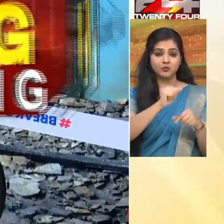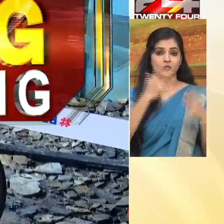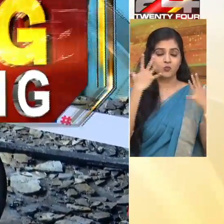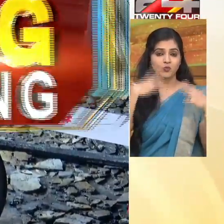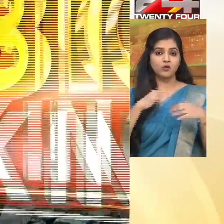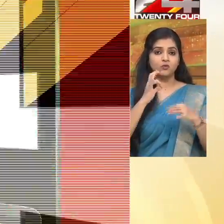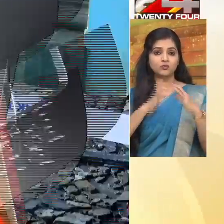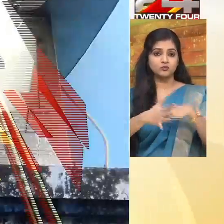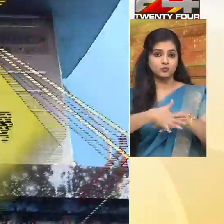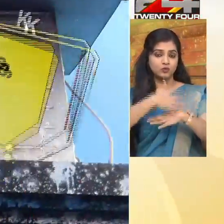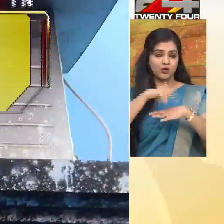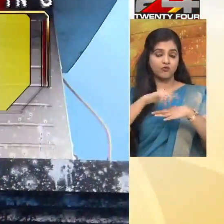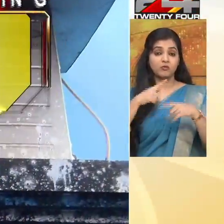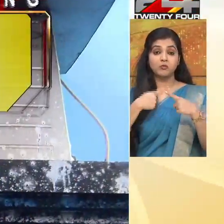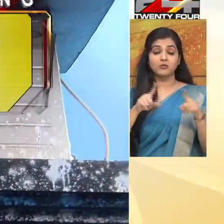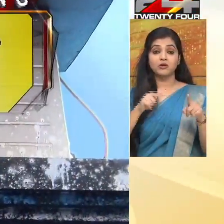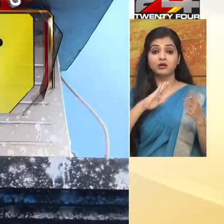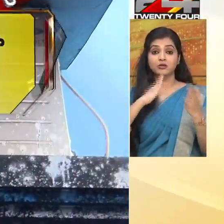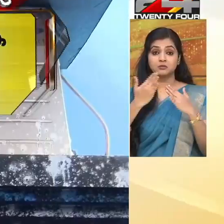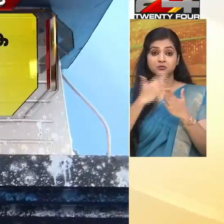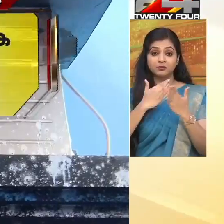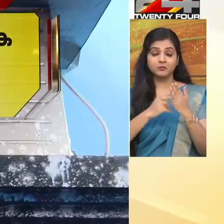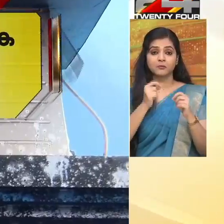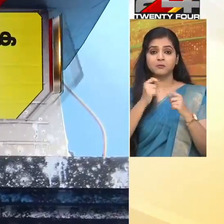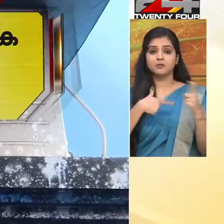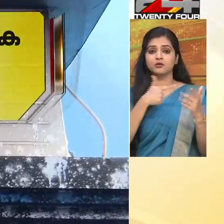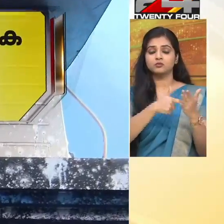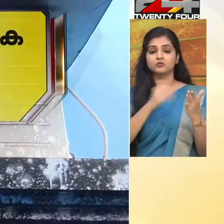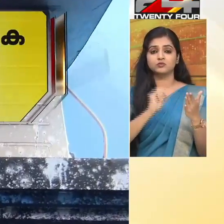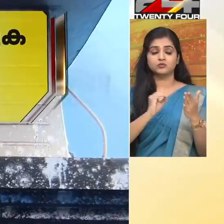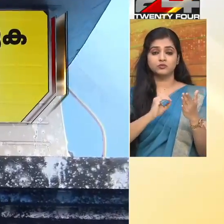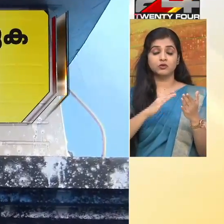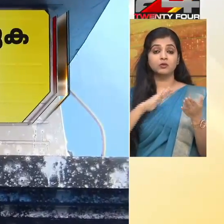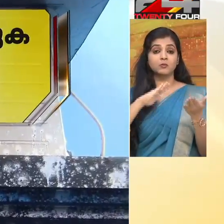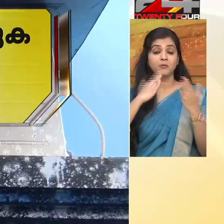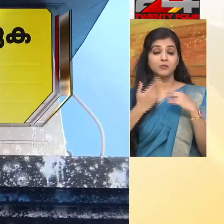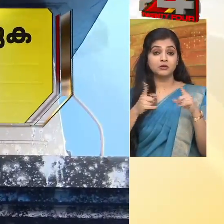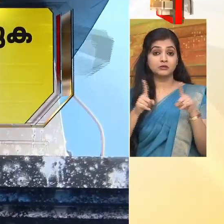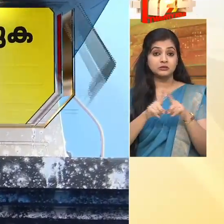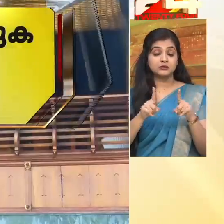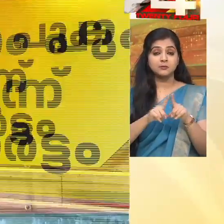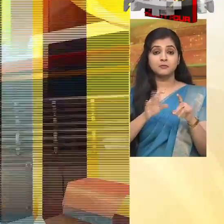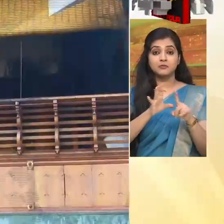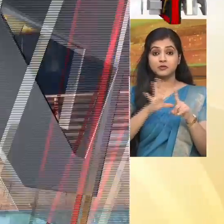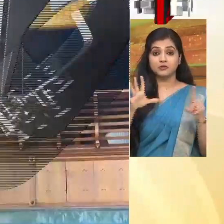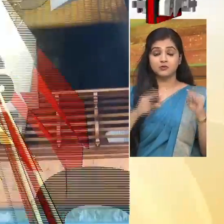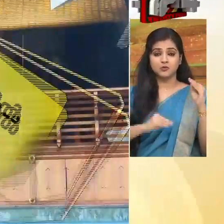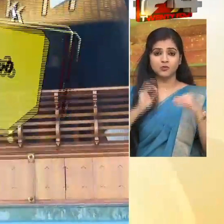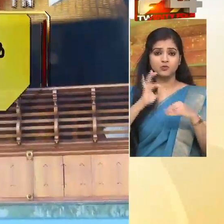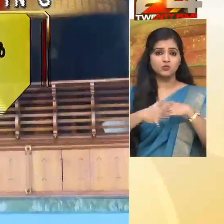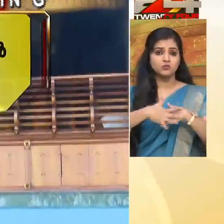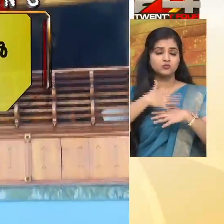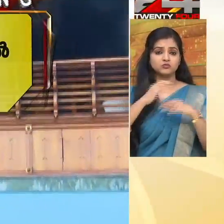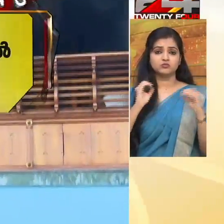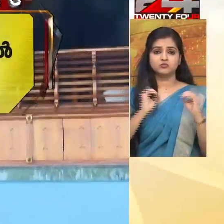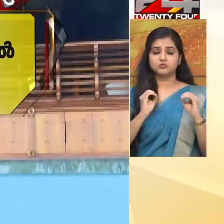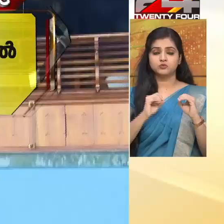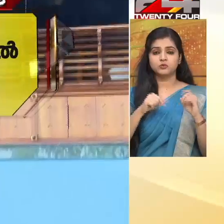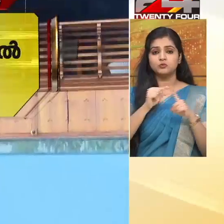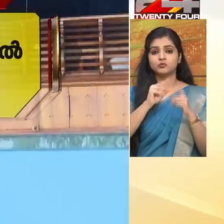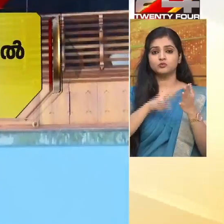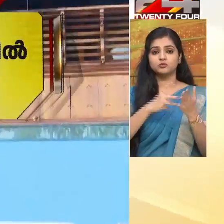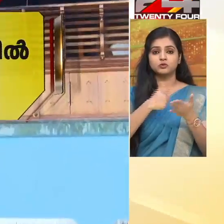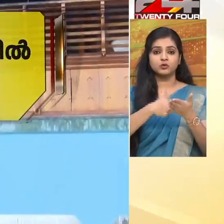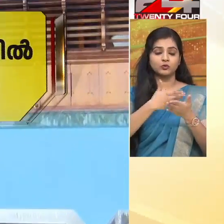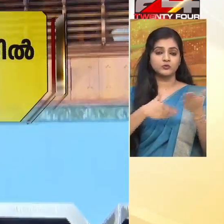പക്ഷേ അത് മരണകാരണമായിട്ടില്ല. മാത്രമല്ല ഏതെങ്കിലും തരത്തിലേക്ക്, മരണത്തിലേക്ക് നയിക്കുന്ന തരത്തിലേക്കുള്ള പൊള്ളലല്ല അതെന്നും പോസ്റ്റ്മോർട്ടത്തിൽ കണ്ടെത്തിയിട്ടുണ്ട്. കൂടാതെ